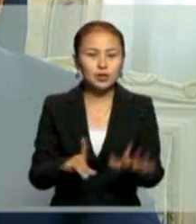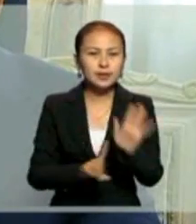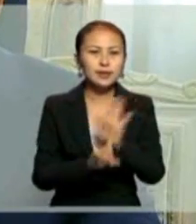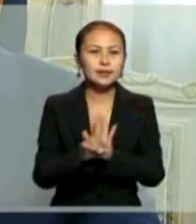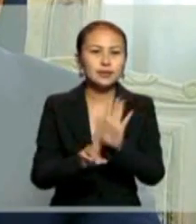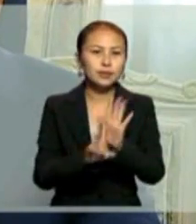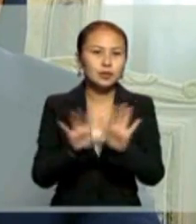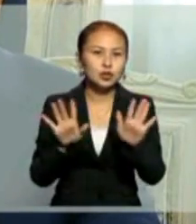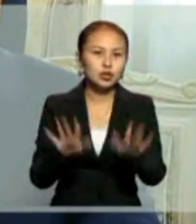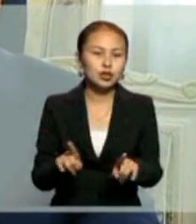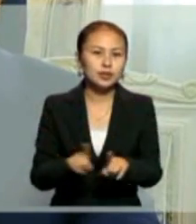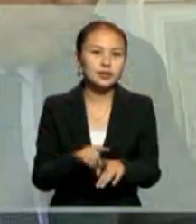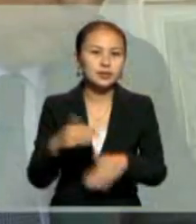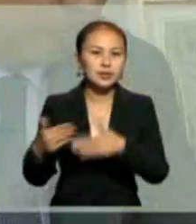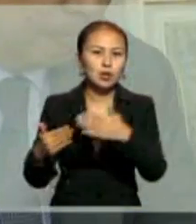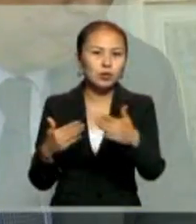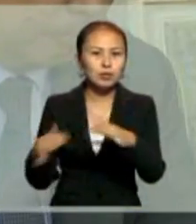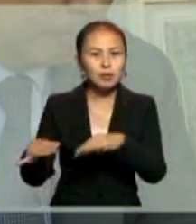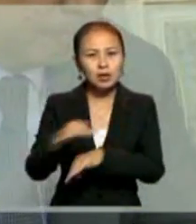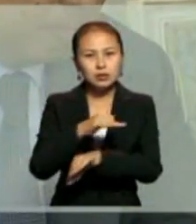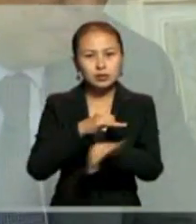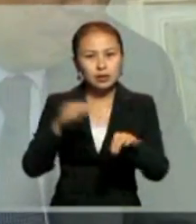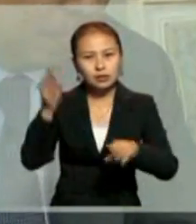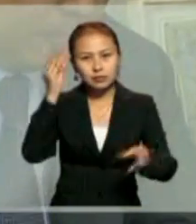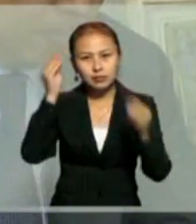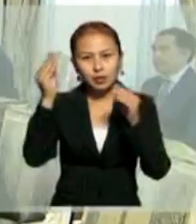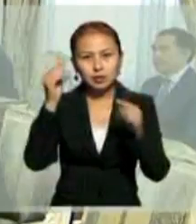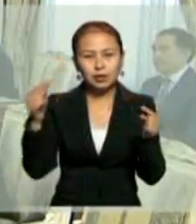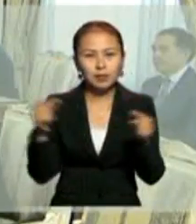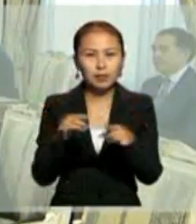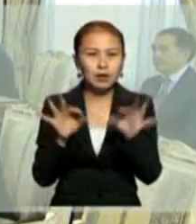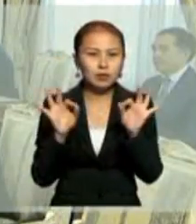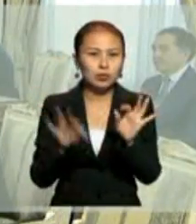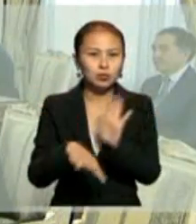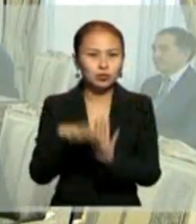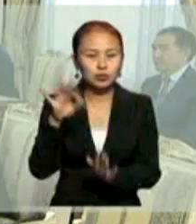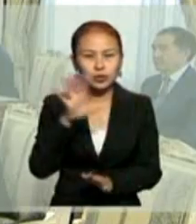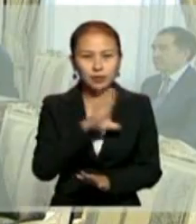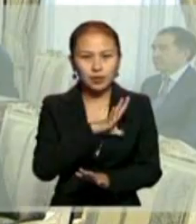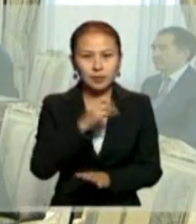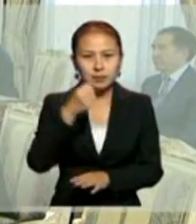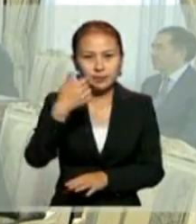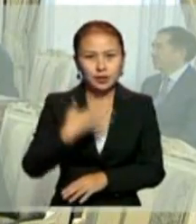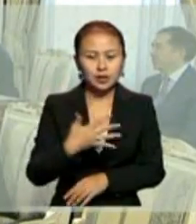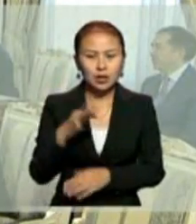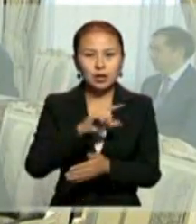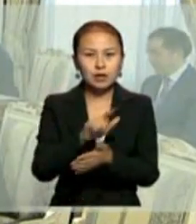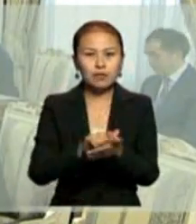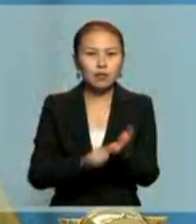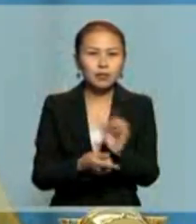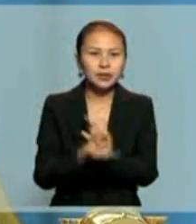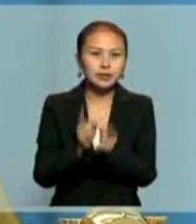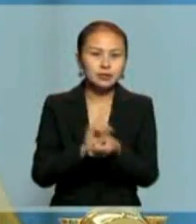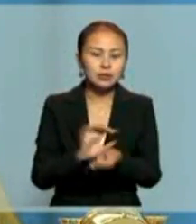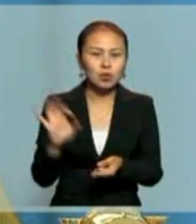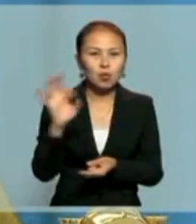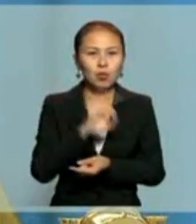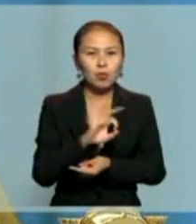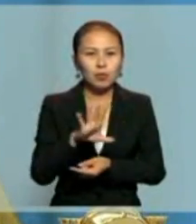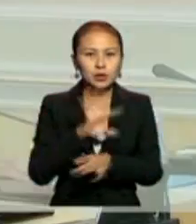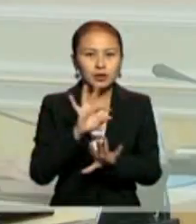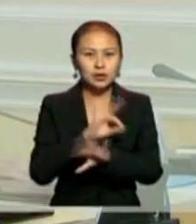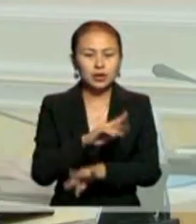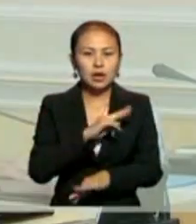басталғанға дейін енгізу үшін жан-жақты пысықтаудың маңыздылығын атап өтті. Жиында 5 реформаны жүзеге асырудың негізгі бағыттары қаралды.